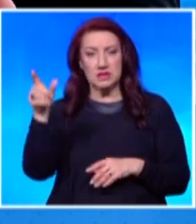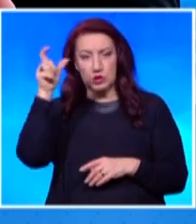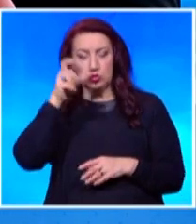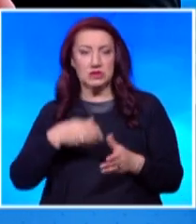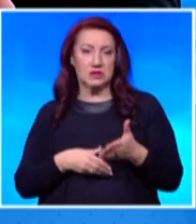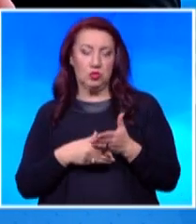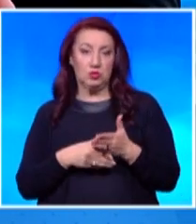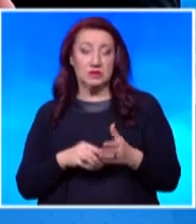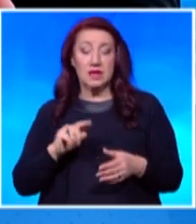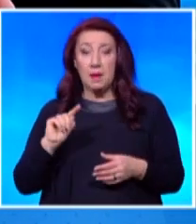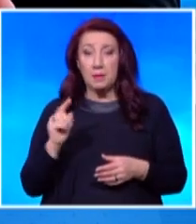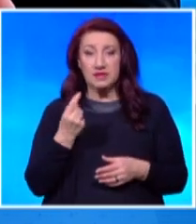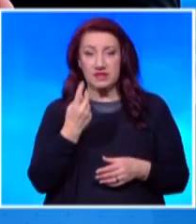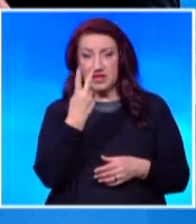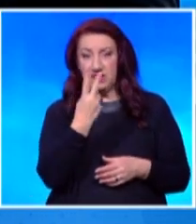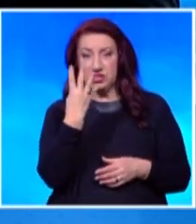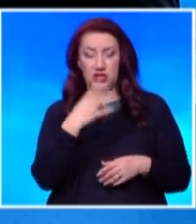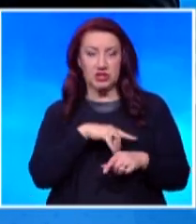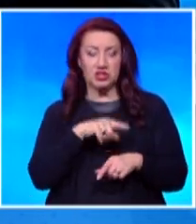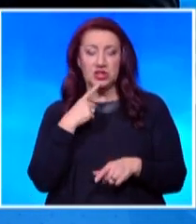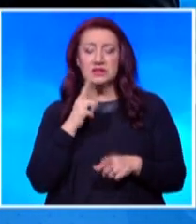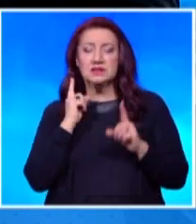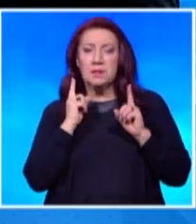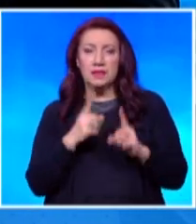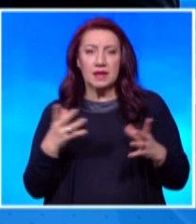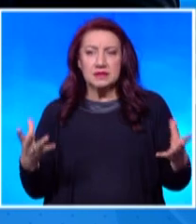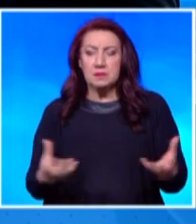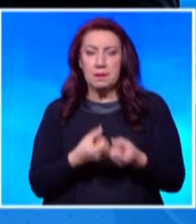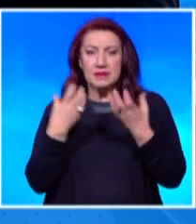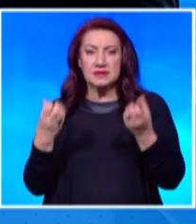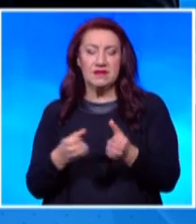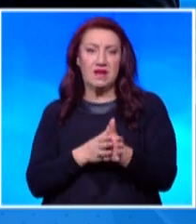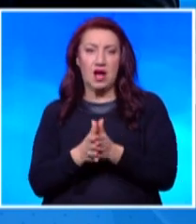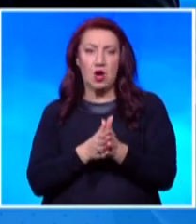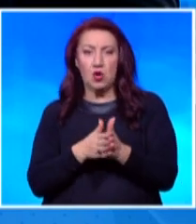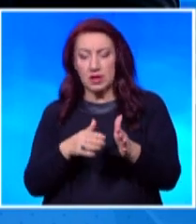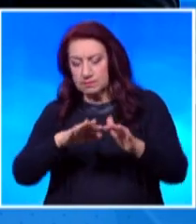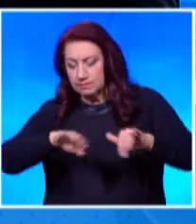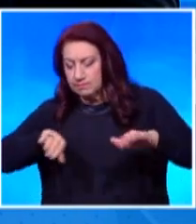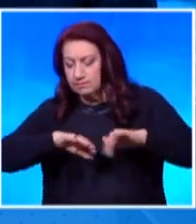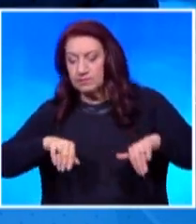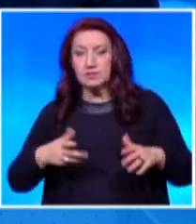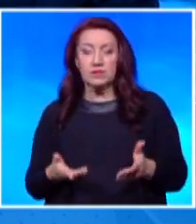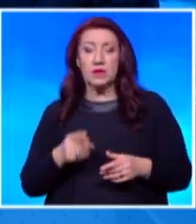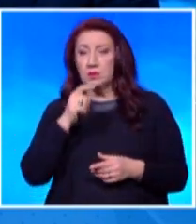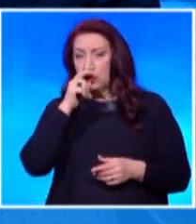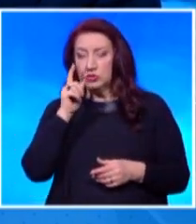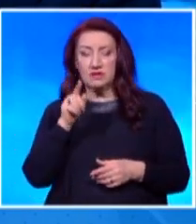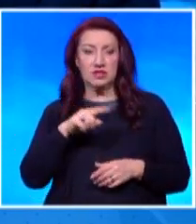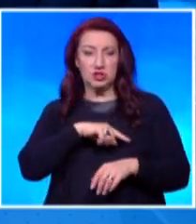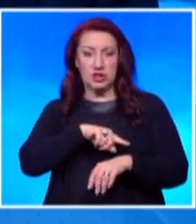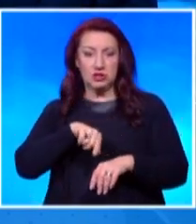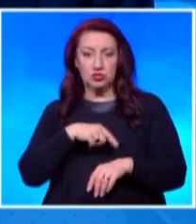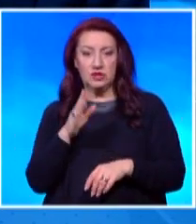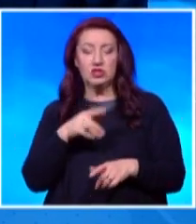часа са спасителни и неотложни дейности, които да изкарат хората от руините. Изключително важни са тези часове. Ще